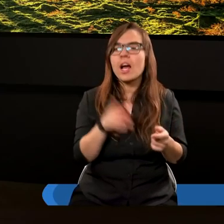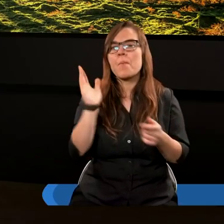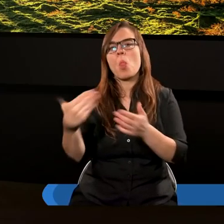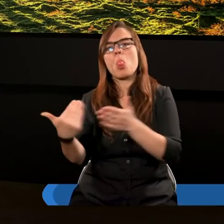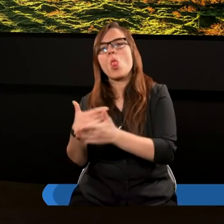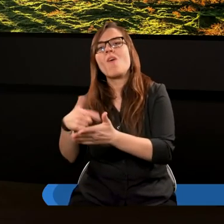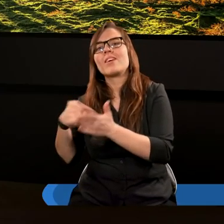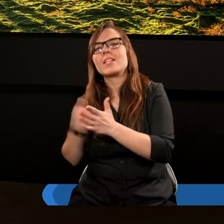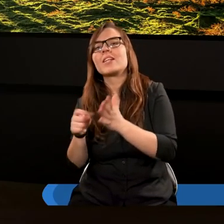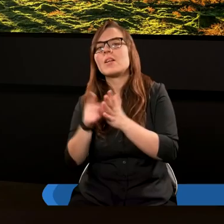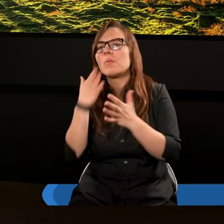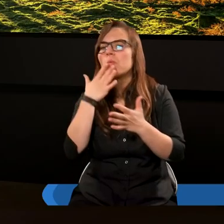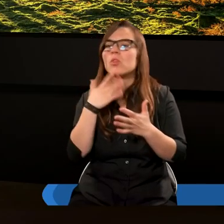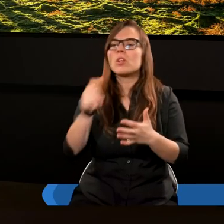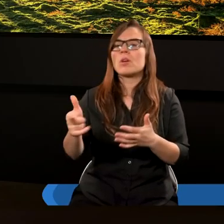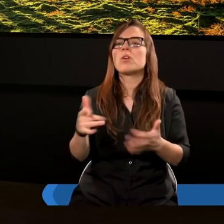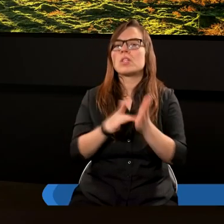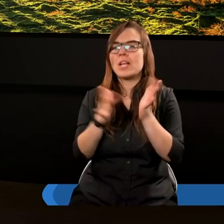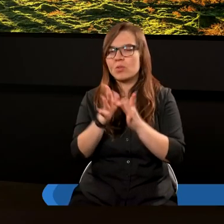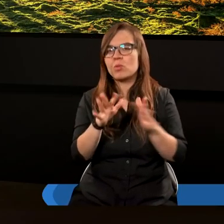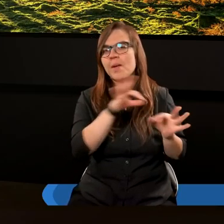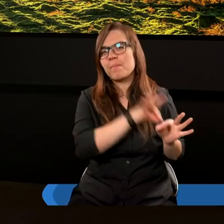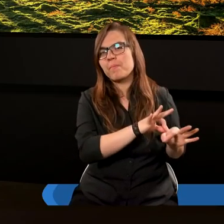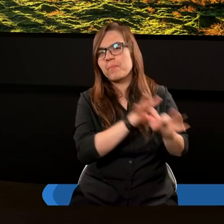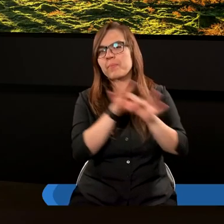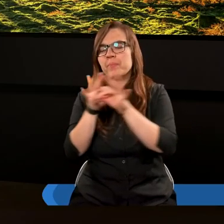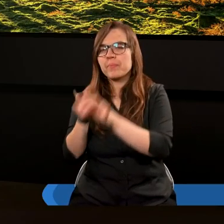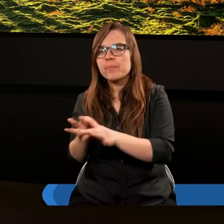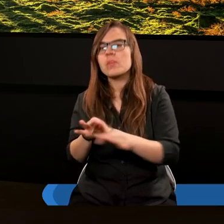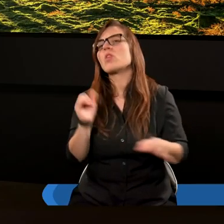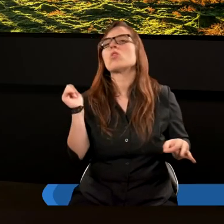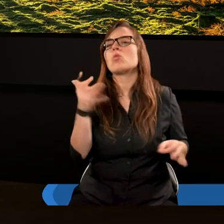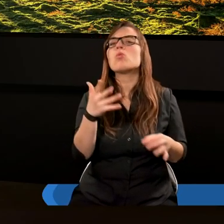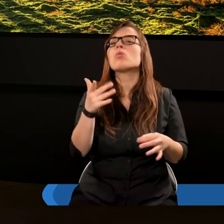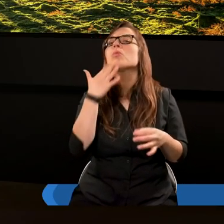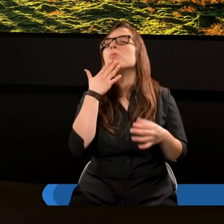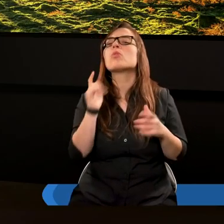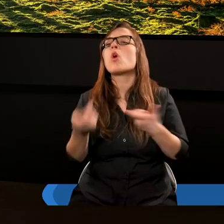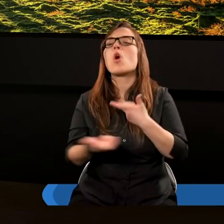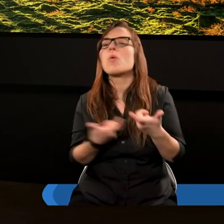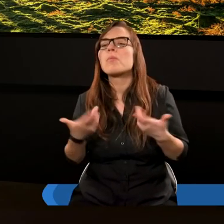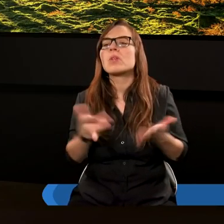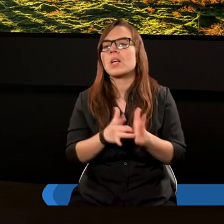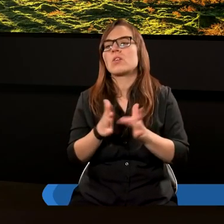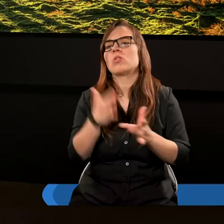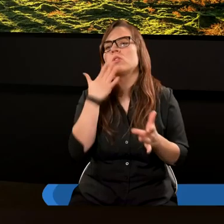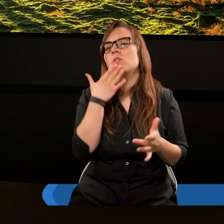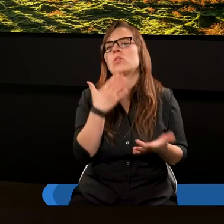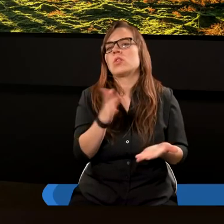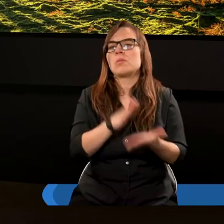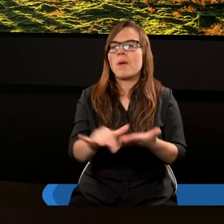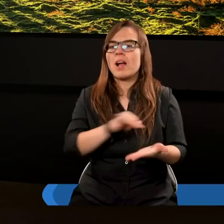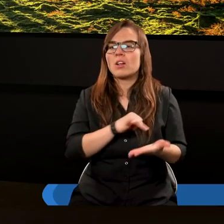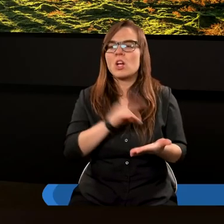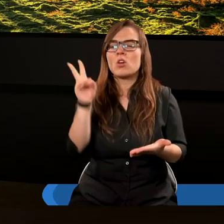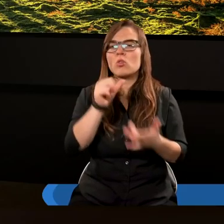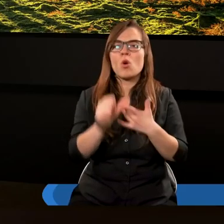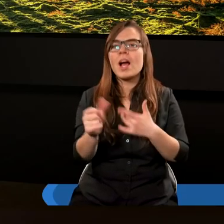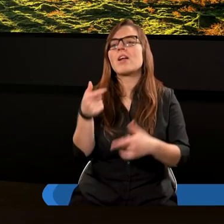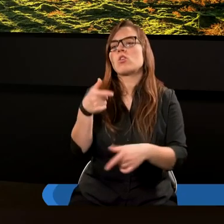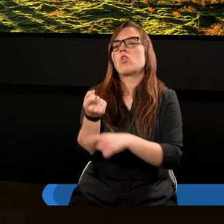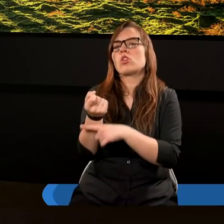Nowego Testamentu, jak do Jezusa przyprowadzają cudzołożnicę, pytają, co robić. Jezus mówi, kto jest bez grzechu, niech pierwszy